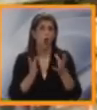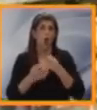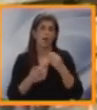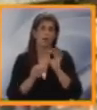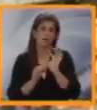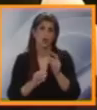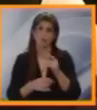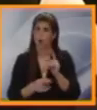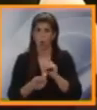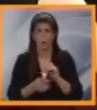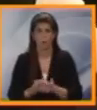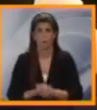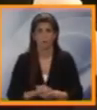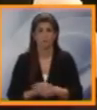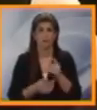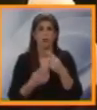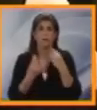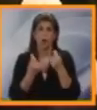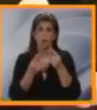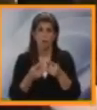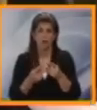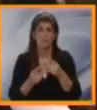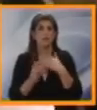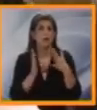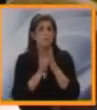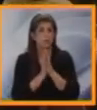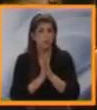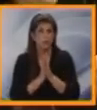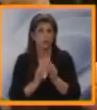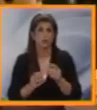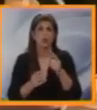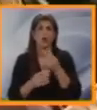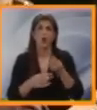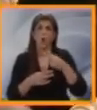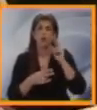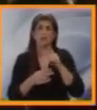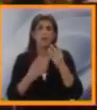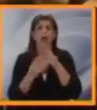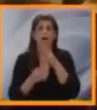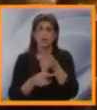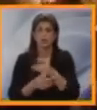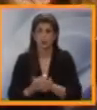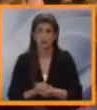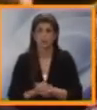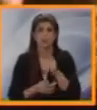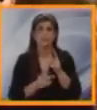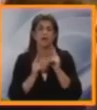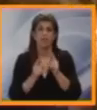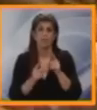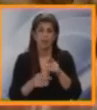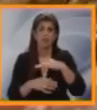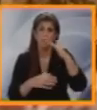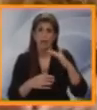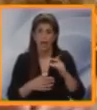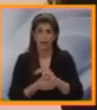או יאכפו את זה. מתחת לשטיח או מעליו, בפנים או בחוץ, איך שלא הסתכלו על הנתונים הקשים. ביום הזה החליטו תושבי